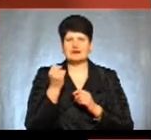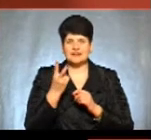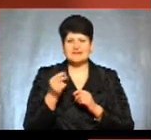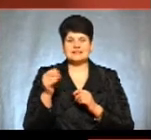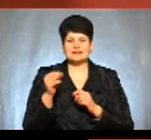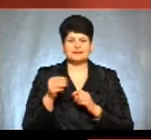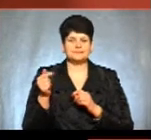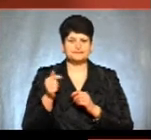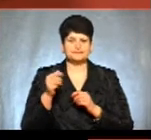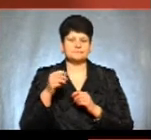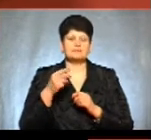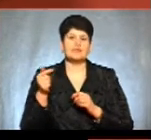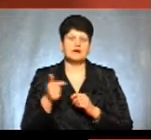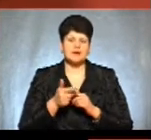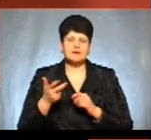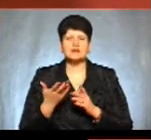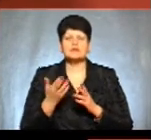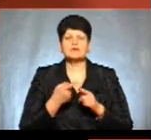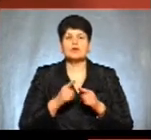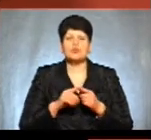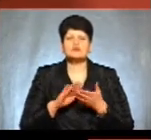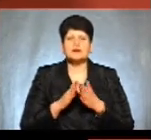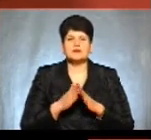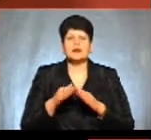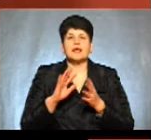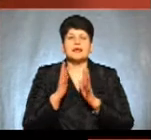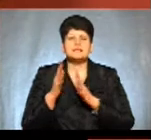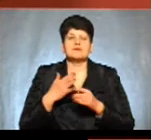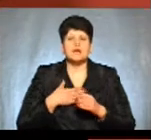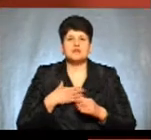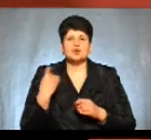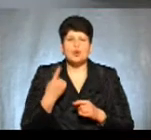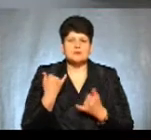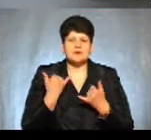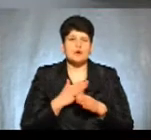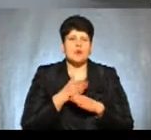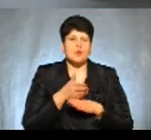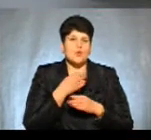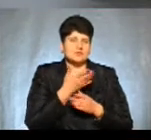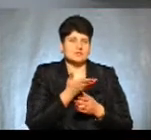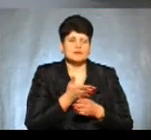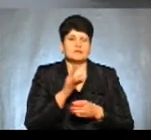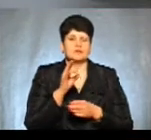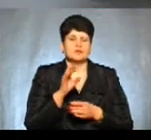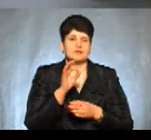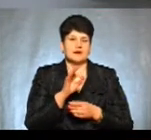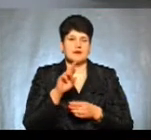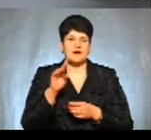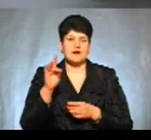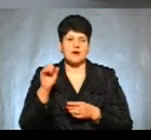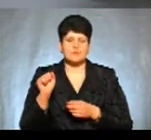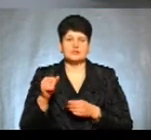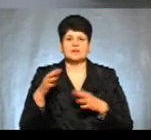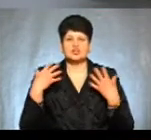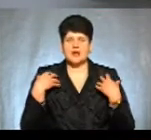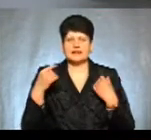Яка ситуація із лісами в нашій області, в якому вони стані? Про це сьогодні говоримо із нашим гостем. А це Олег Яремко, начальник Тернопільського